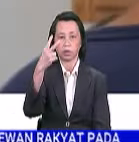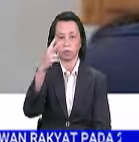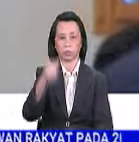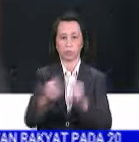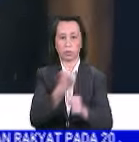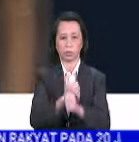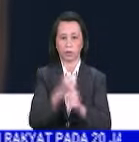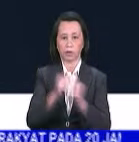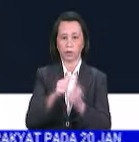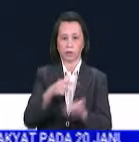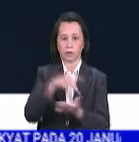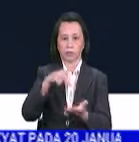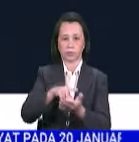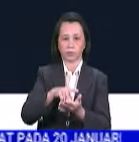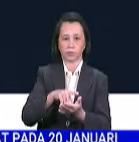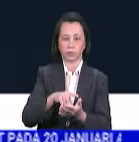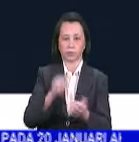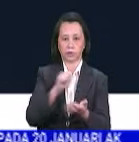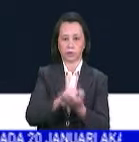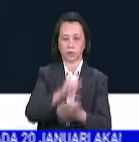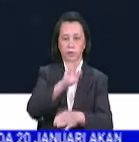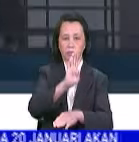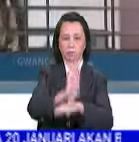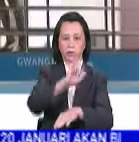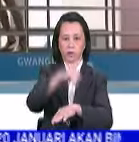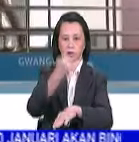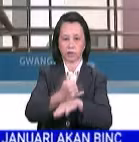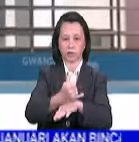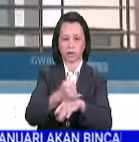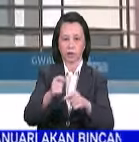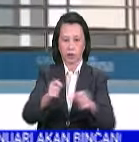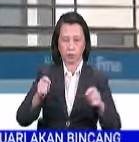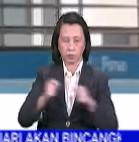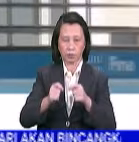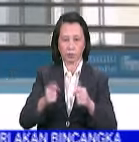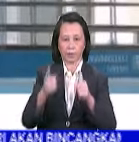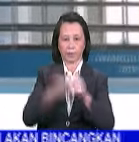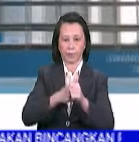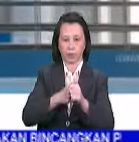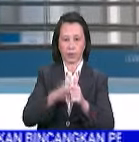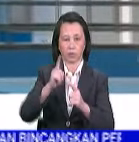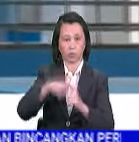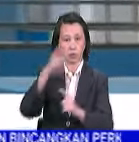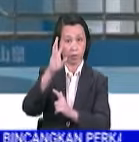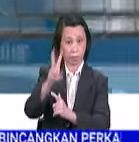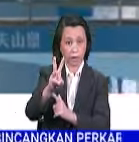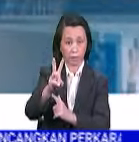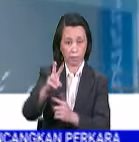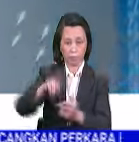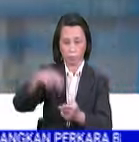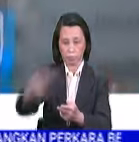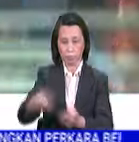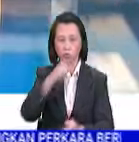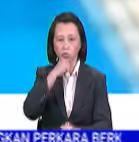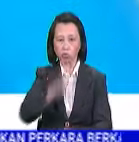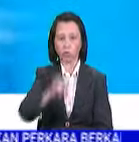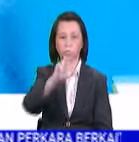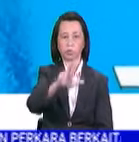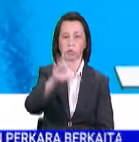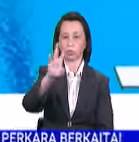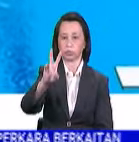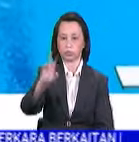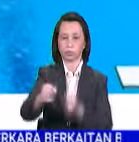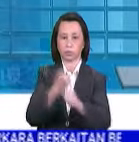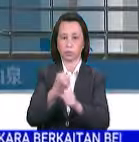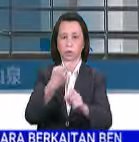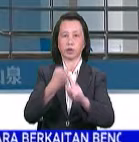tahun dengan Pusat Akuatik Nasional Bukit Jalil menjadi lokasi pertama akademi tersebut Jun hadapan. Penerjun berusia 37